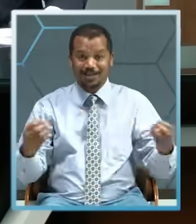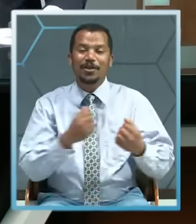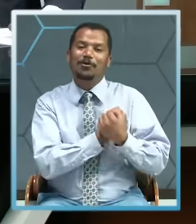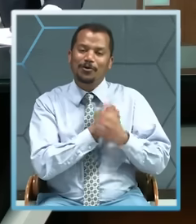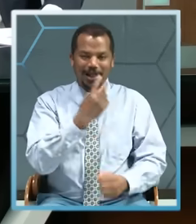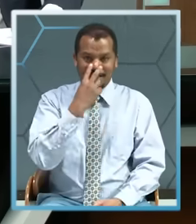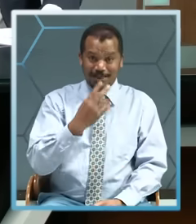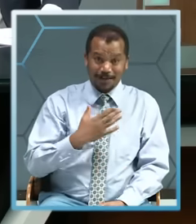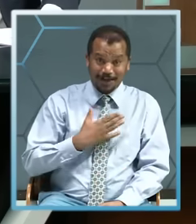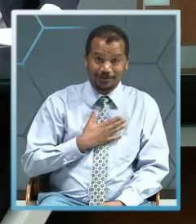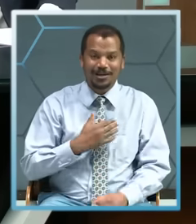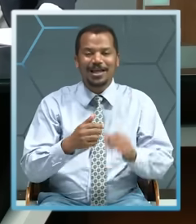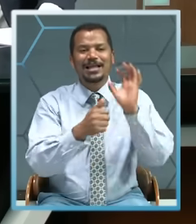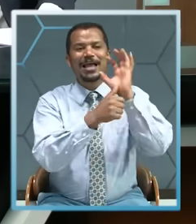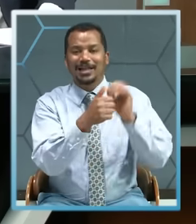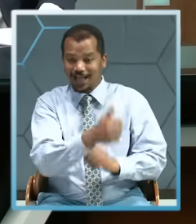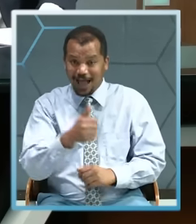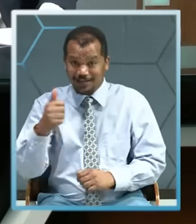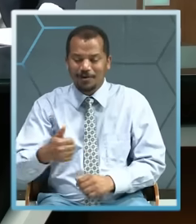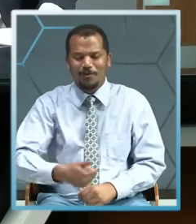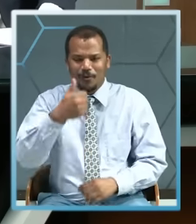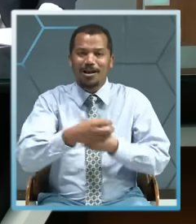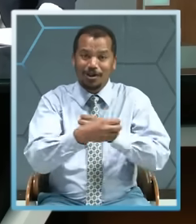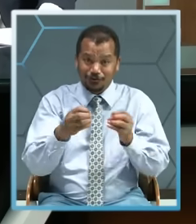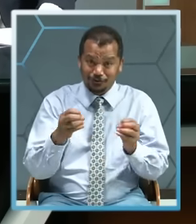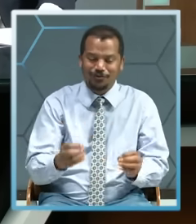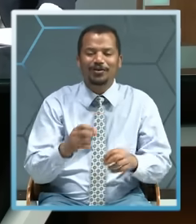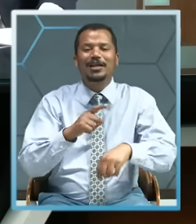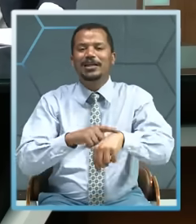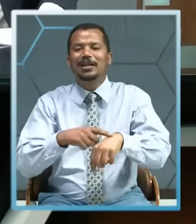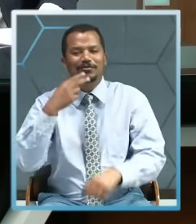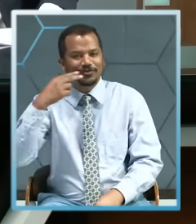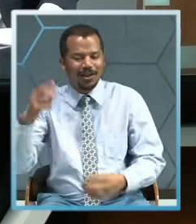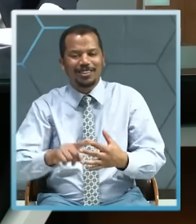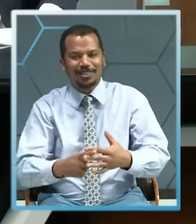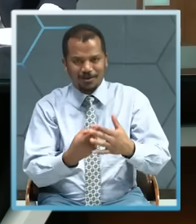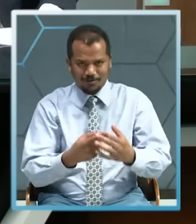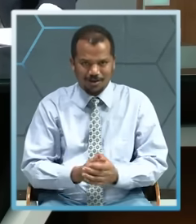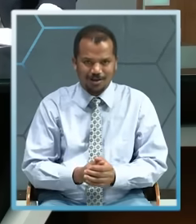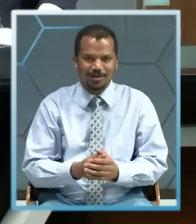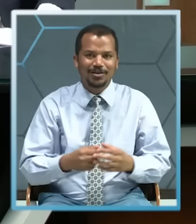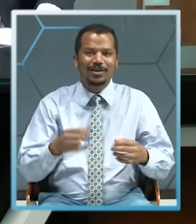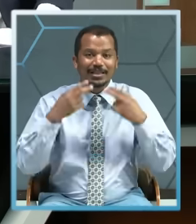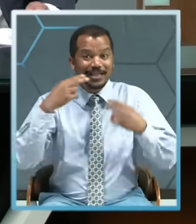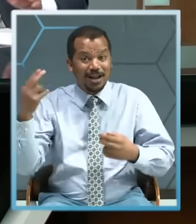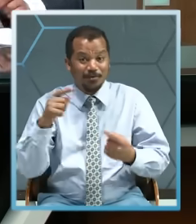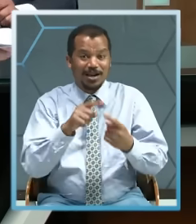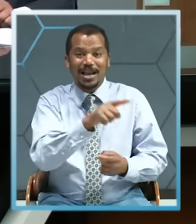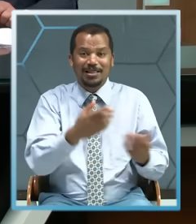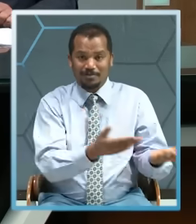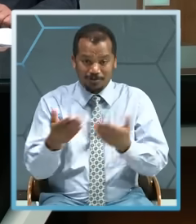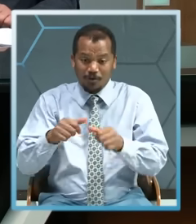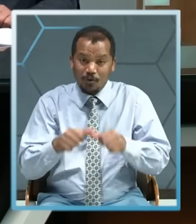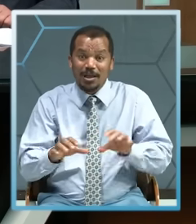ሰላም ጤና ይስጥልን የተወደዳችሁ ተመልካቾቻችን ከኢሳት አዲስ አበባ ዋናው ስቱዲዮ ነው የኢሳቱ ዜናዎች ተጀምሯል።